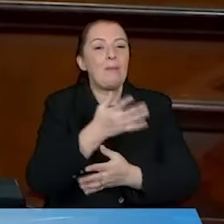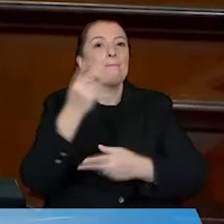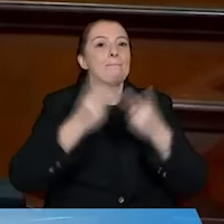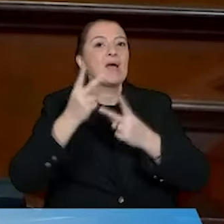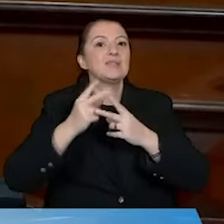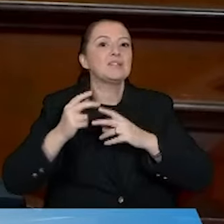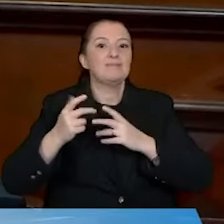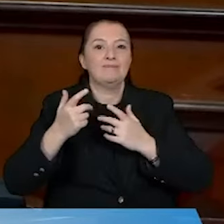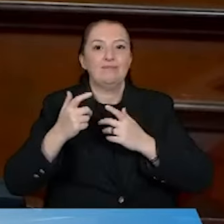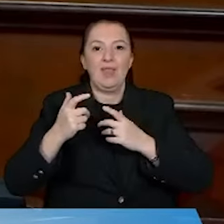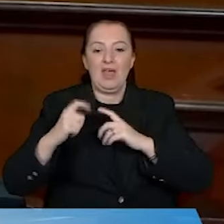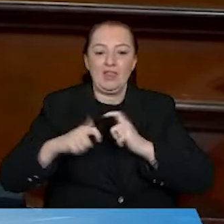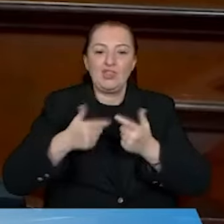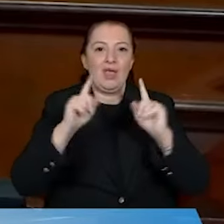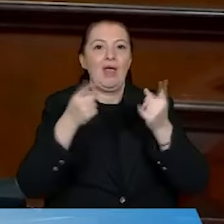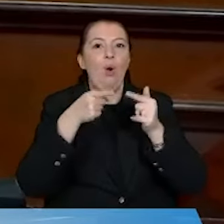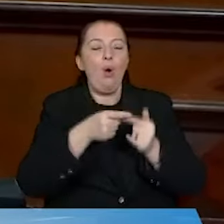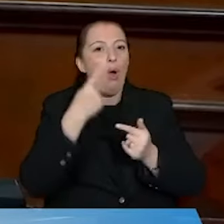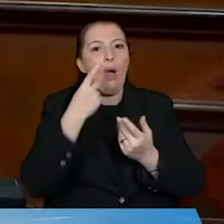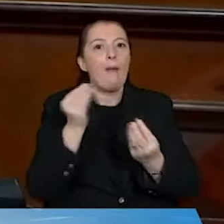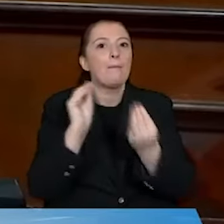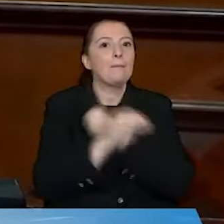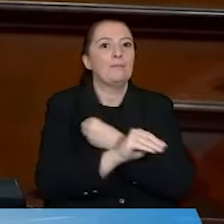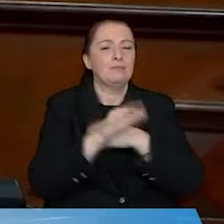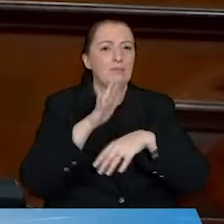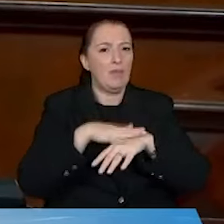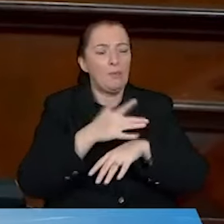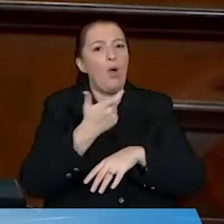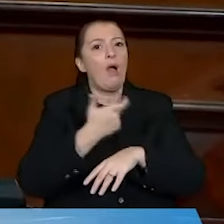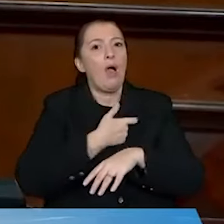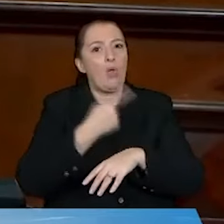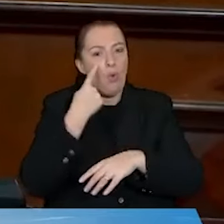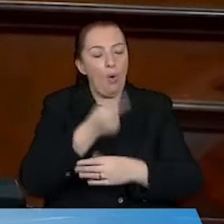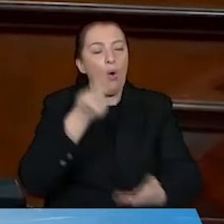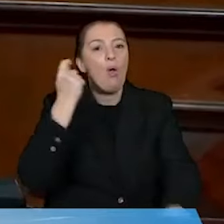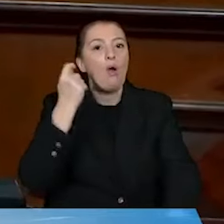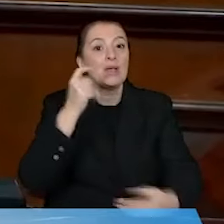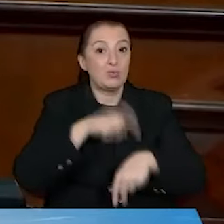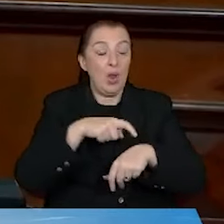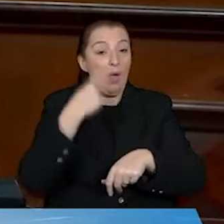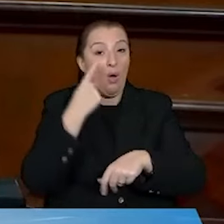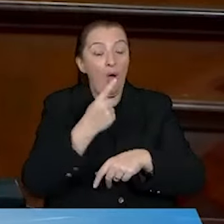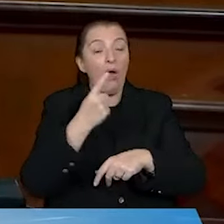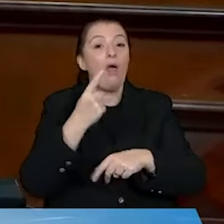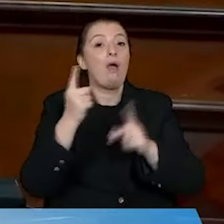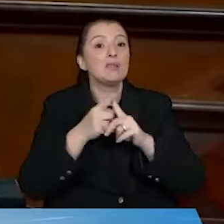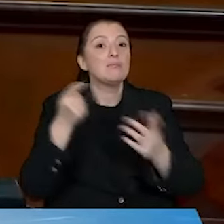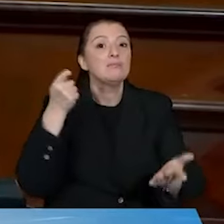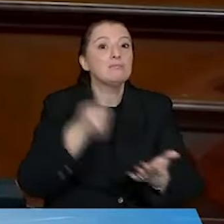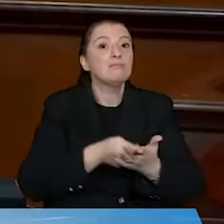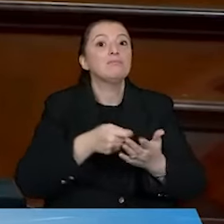taşınmazları ecri misil karşılığı kullanması ve şirket tarafından yasal süresinde peşin ödeme yapılmamasına rağmen indirimli tahakkuk